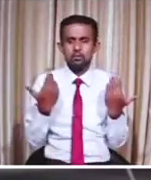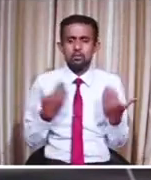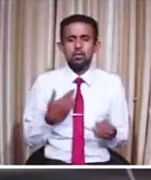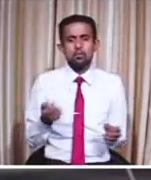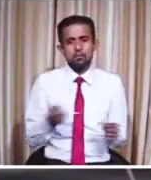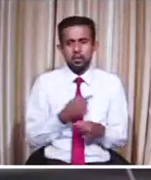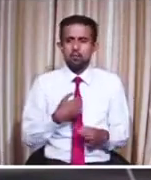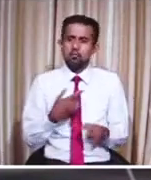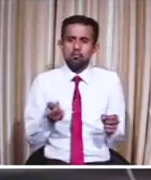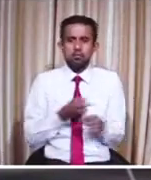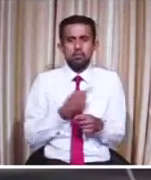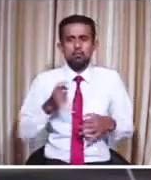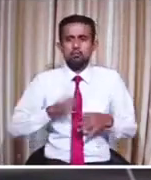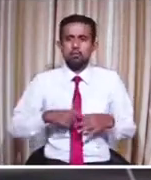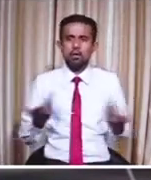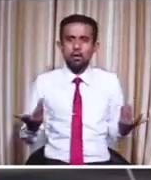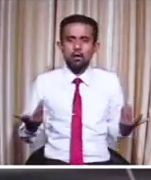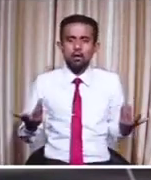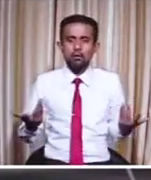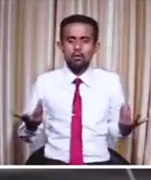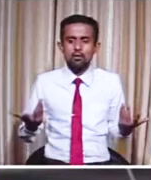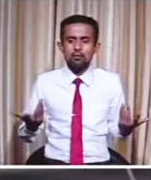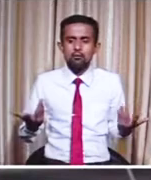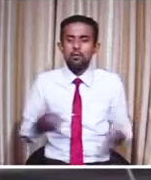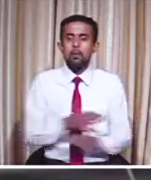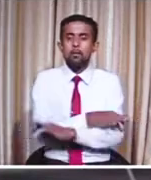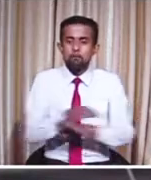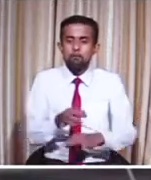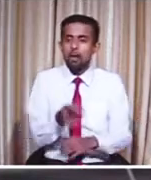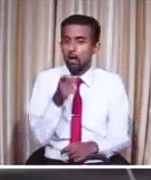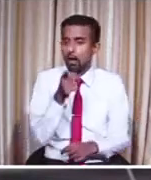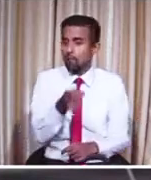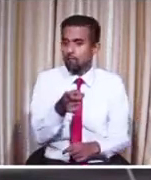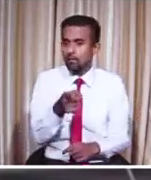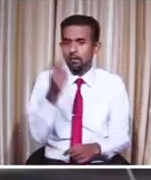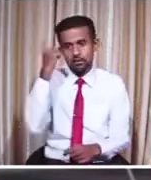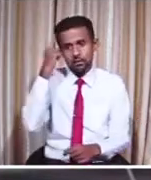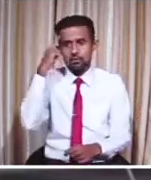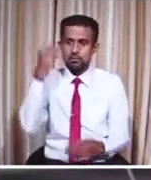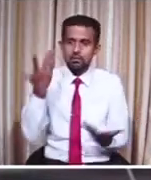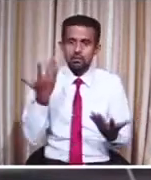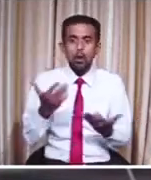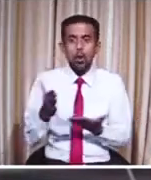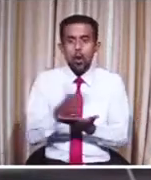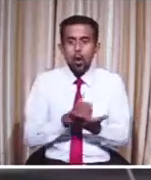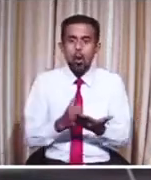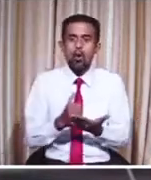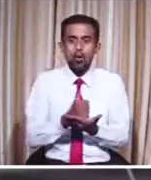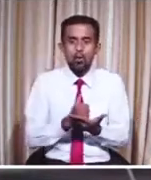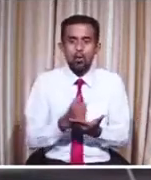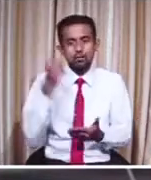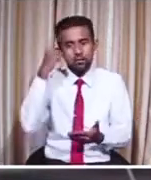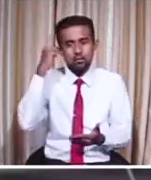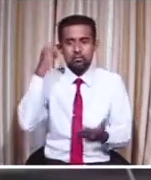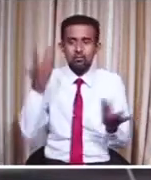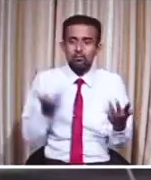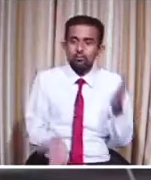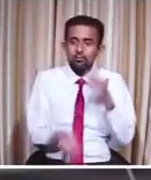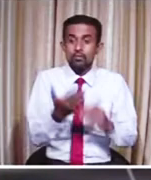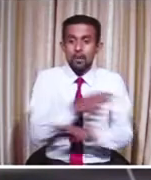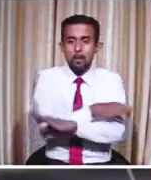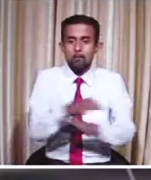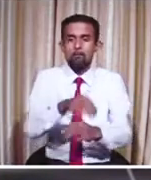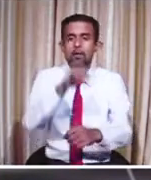nuna maran net prosesing agne. Mereka plan ngekak tienno. Dana ho nuda na hamu mungkin ekinika. Dana ho nuda na anne plan